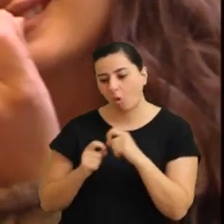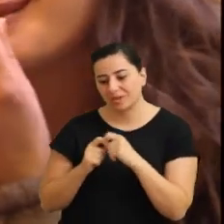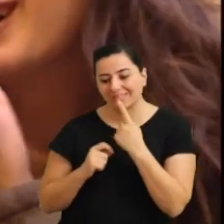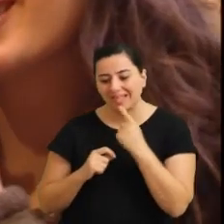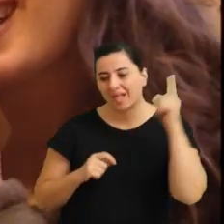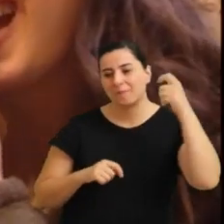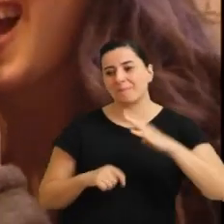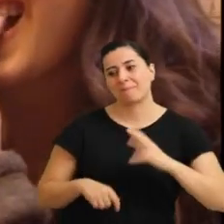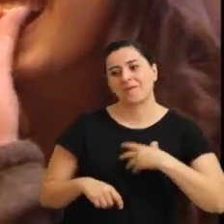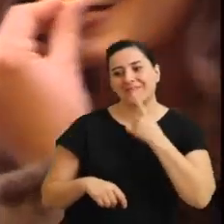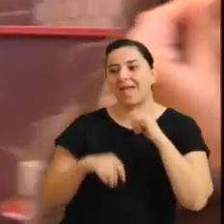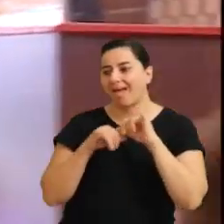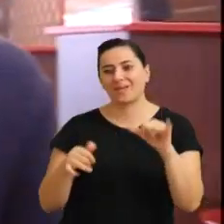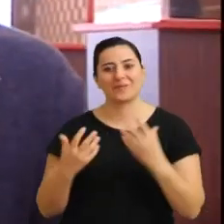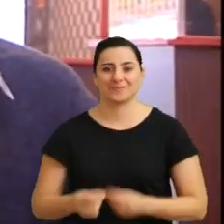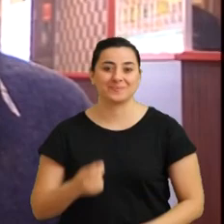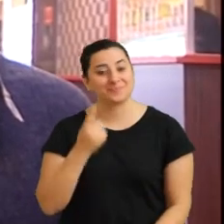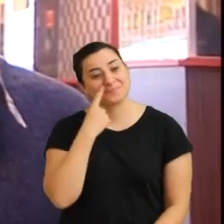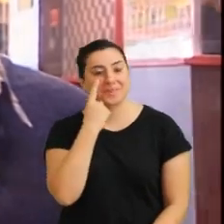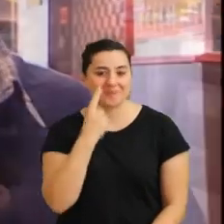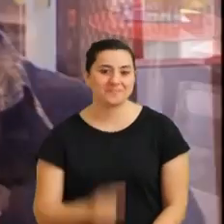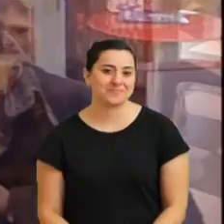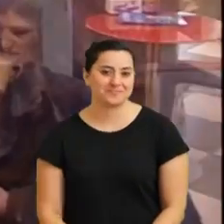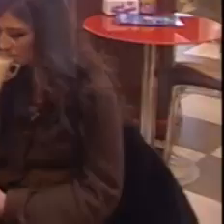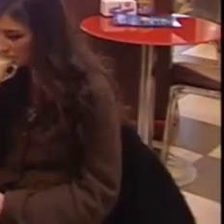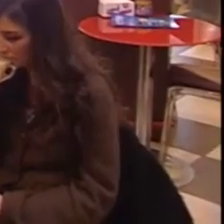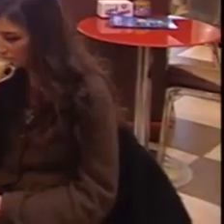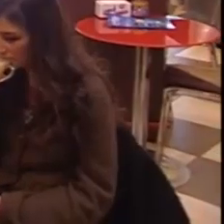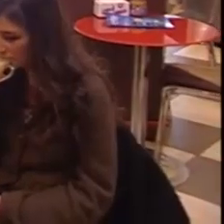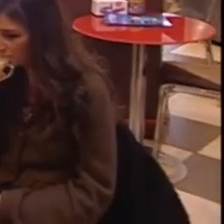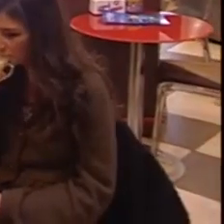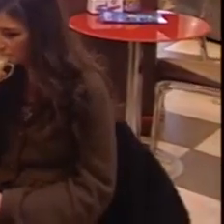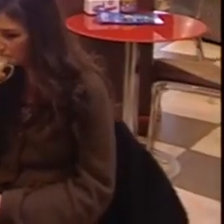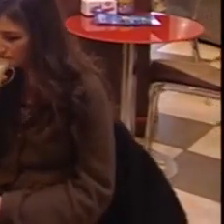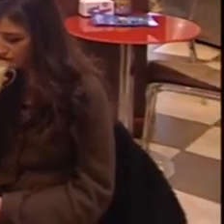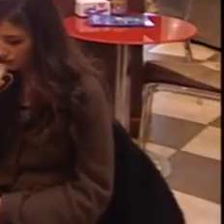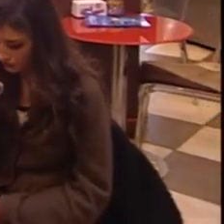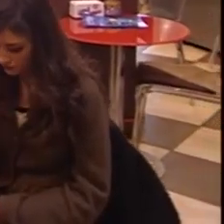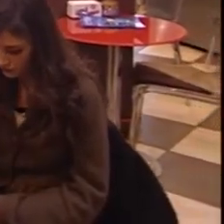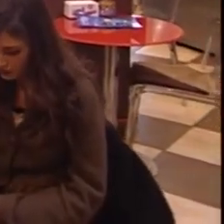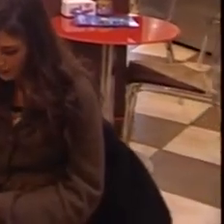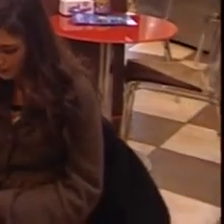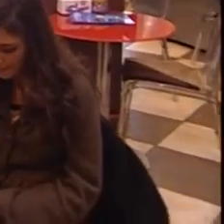da tatlıdır bence. Diyorsun. Hadi bakalım göreceğiz birazdan. Kapıdan 60'larında beyaz saçlı biri girdi.